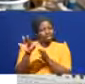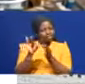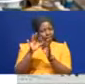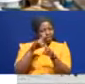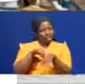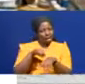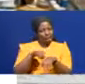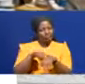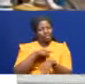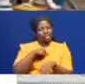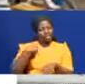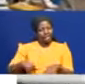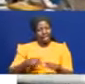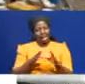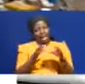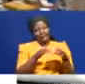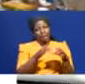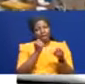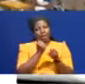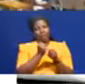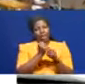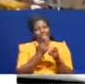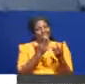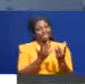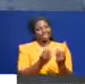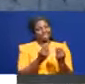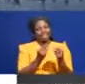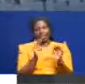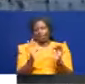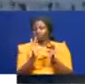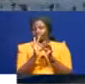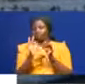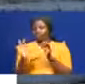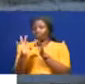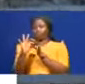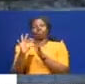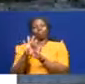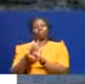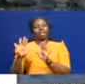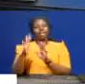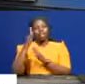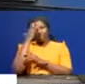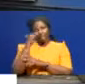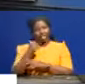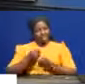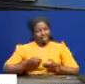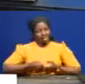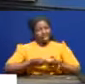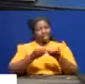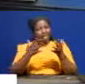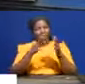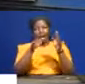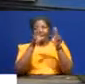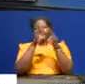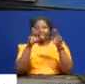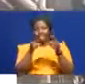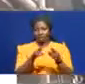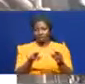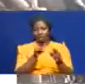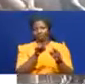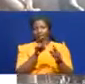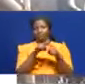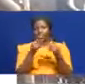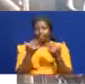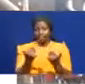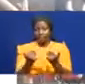China zilifanya kazi rahisi ya kuunganisha tu kwa ajili ya wasambazaji wa kimataifa. Lakini